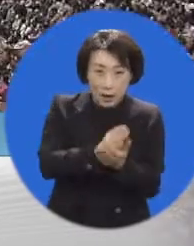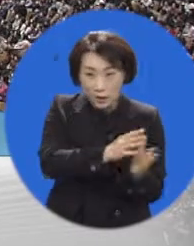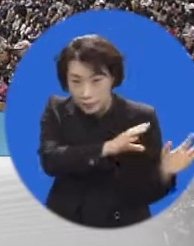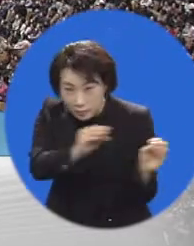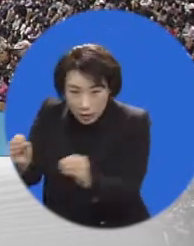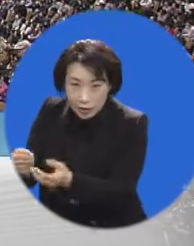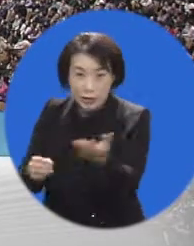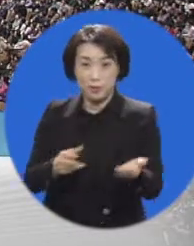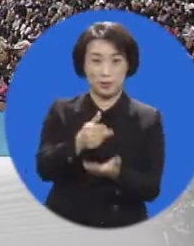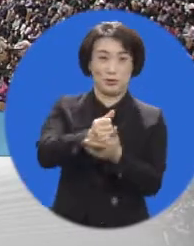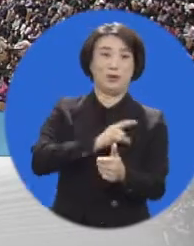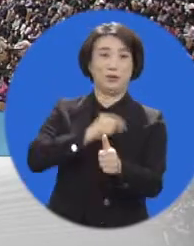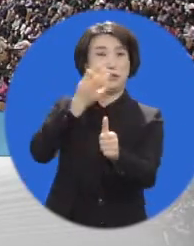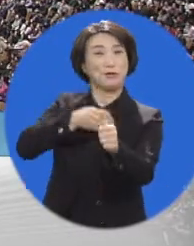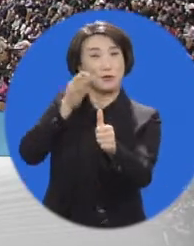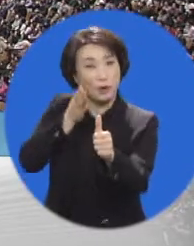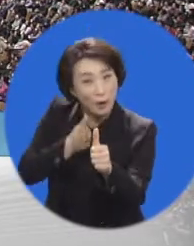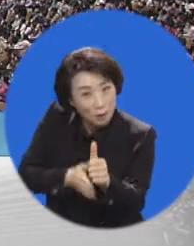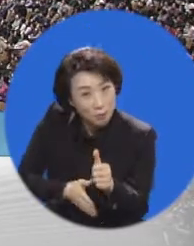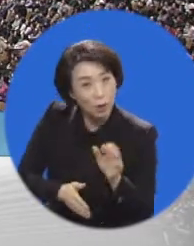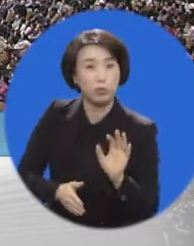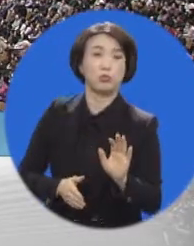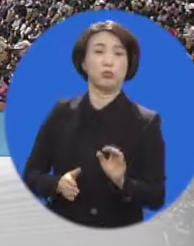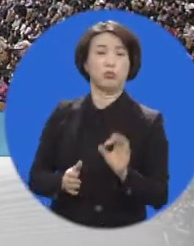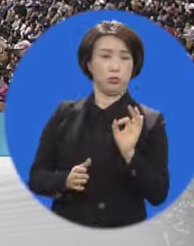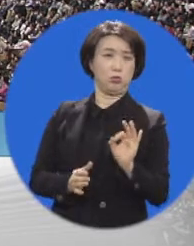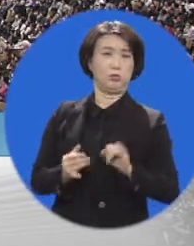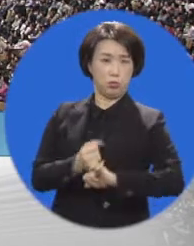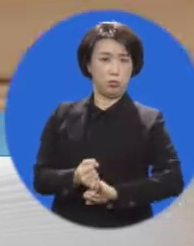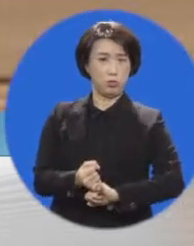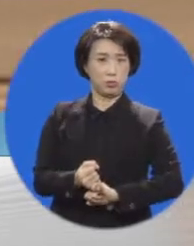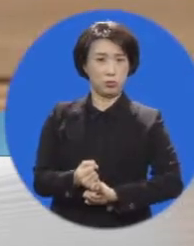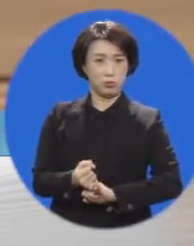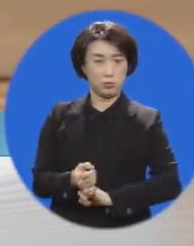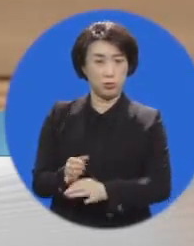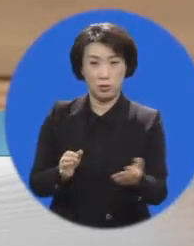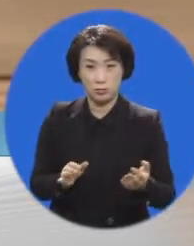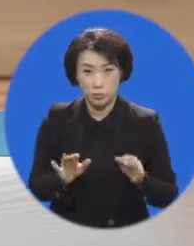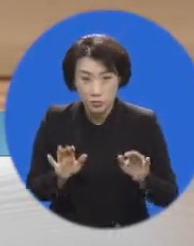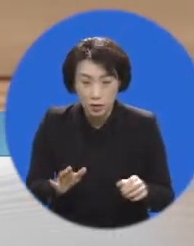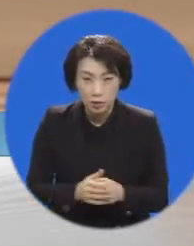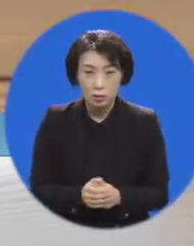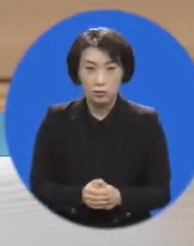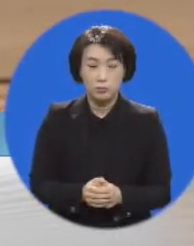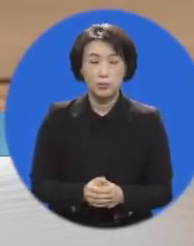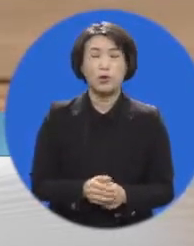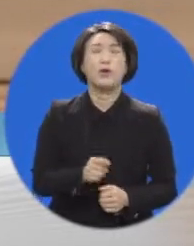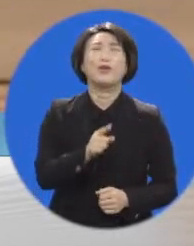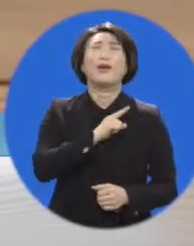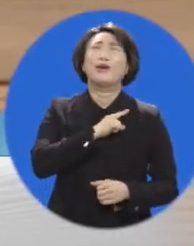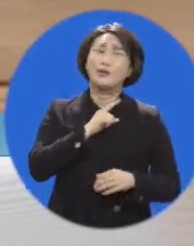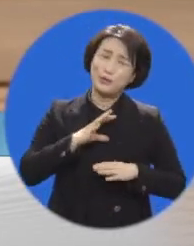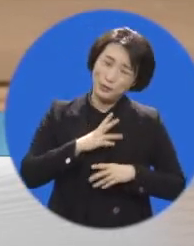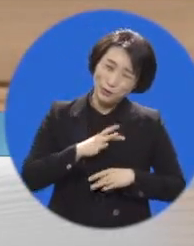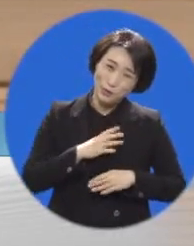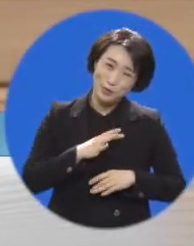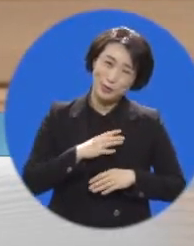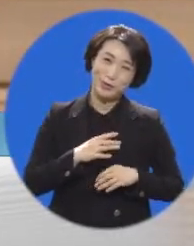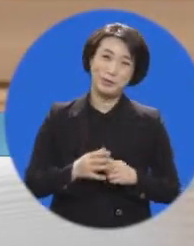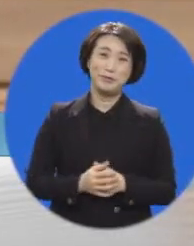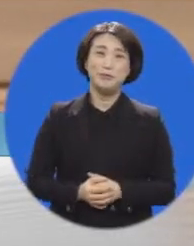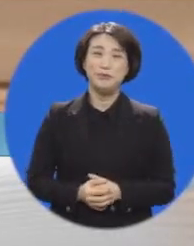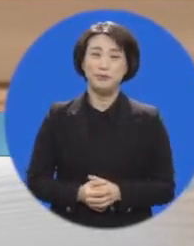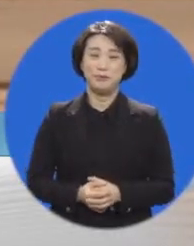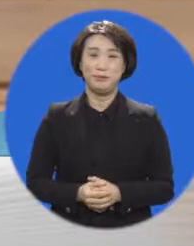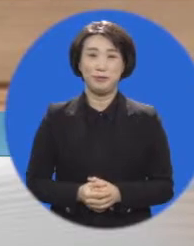축원합니다. 절대 없어야 돼요. 제일 두려운 일이에요. 예.